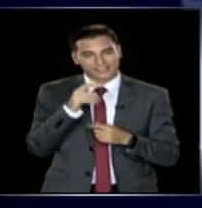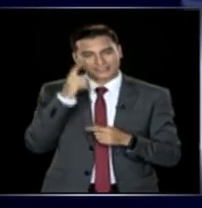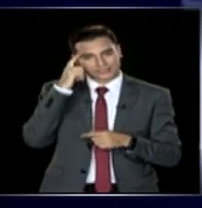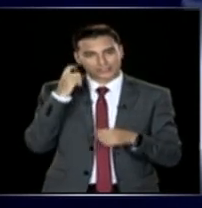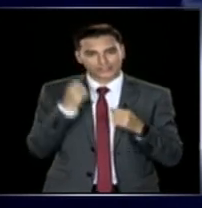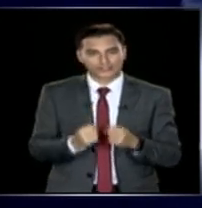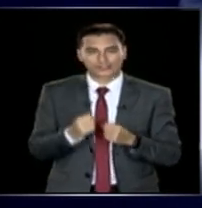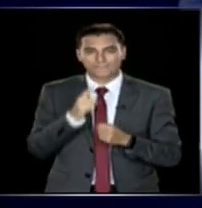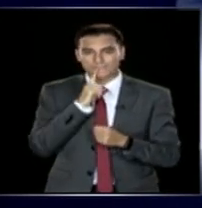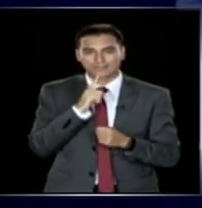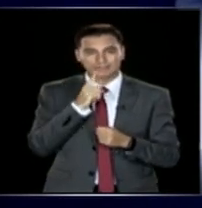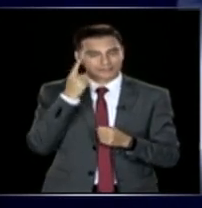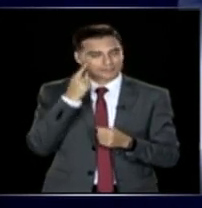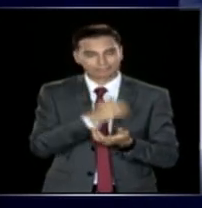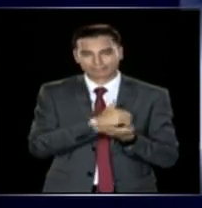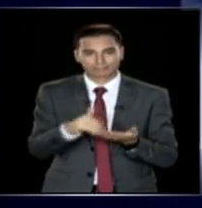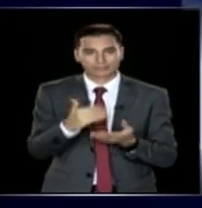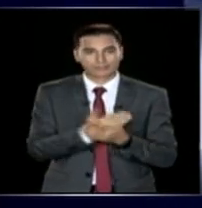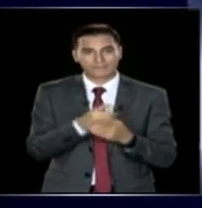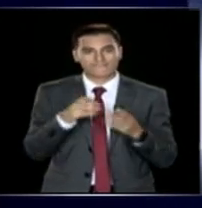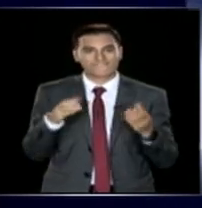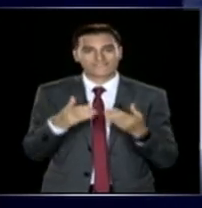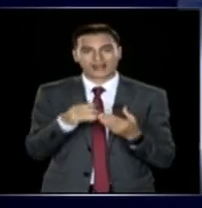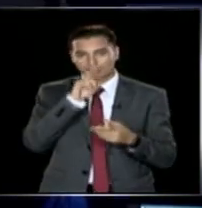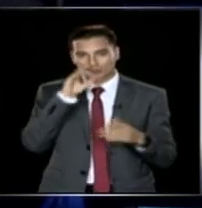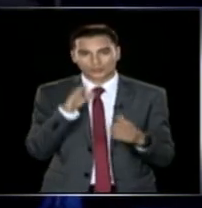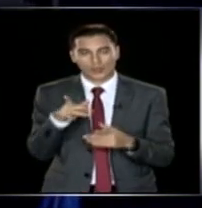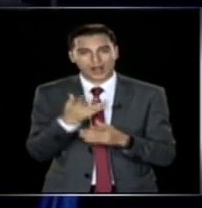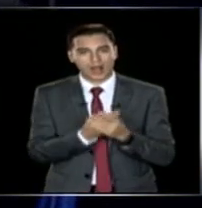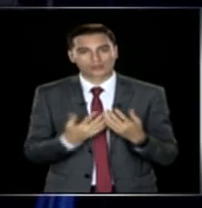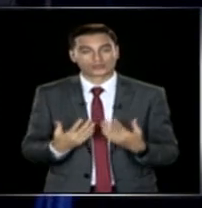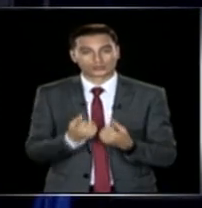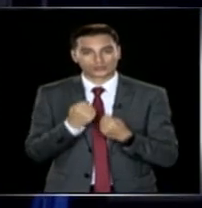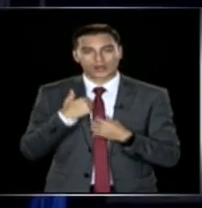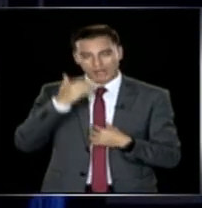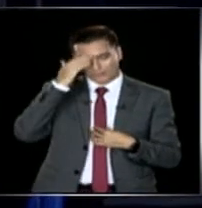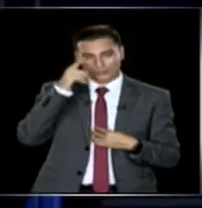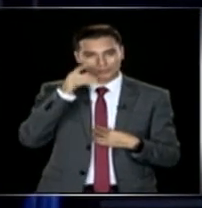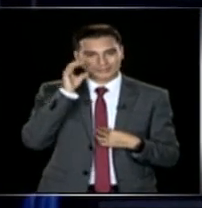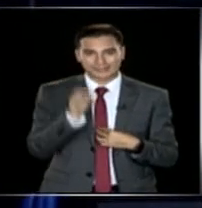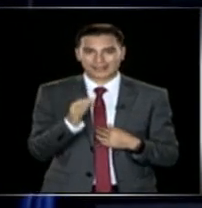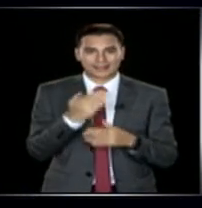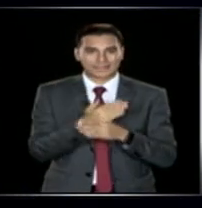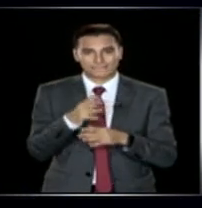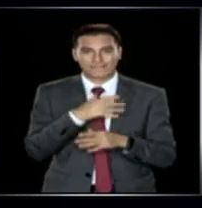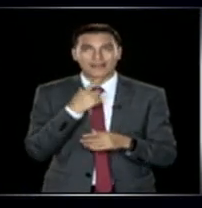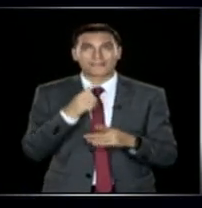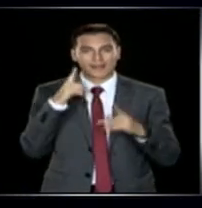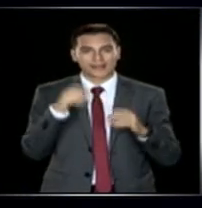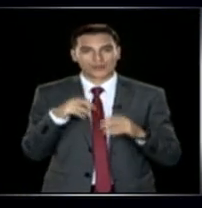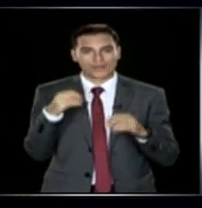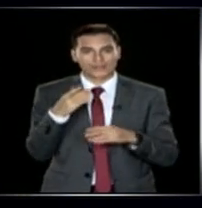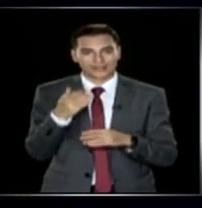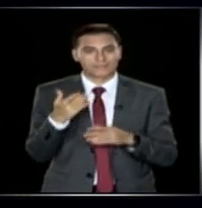مشغول، ولكن حطيت فريق الصقور كأولوية. اكيد. وانا بشكرك جدا جدا وبتمنى لك كل